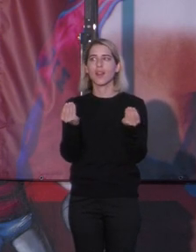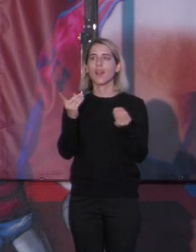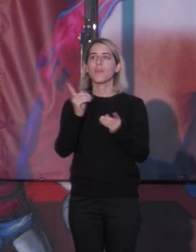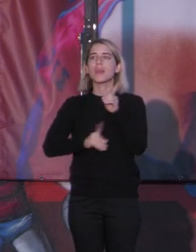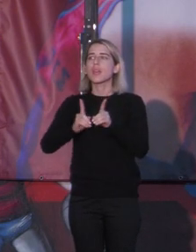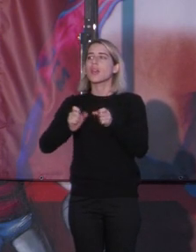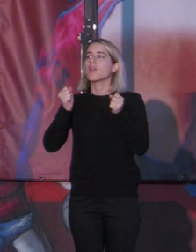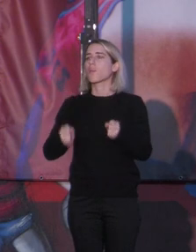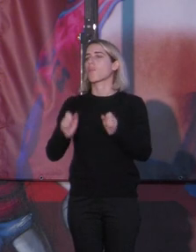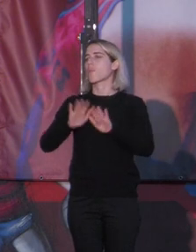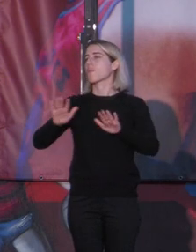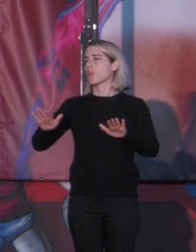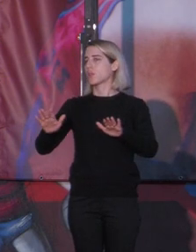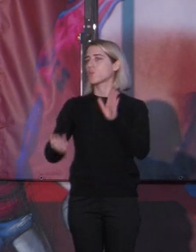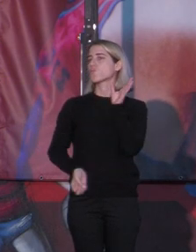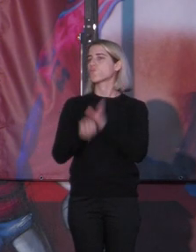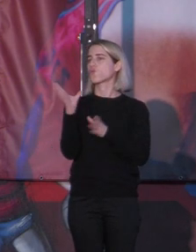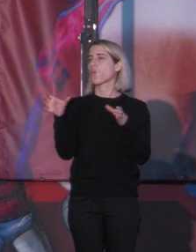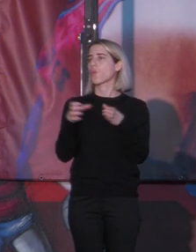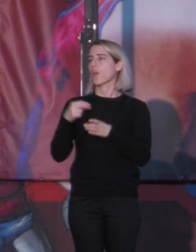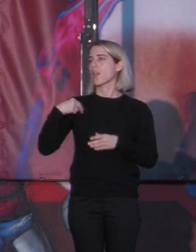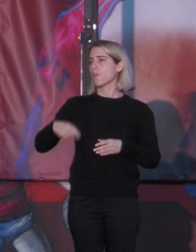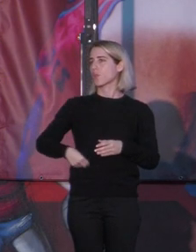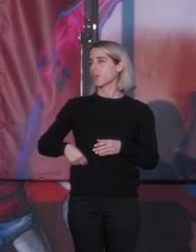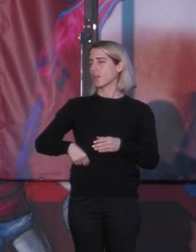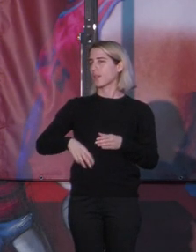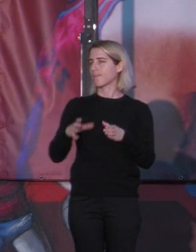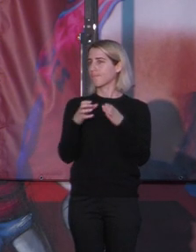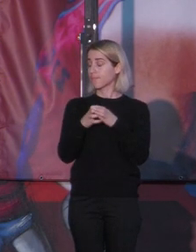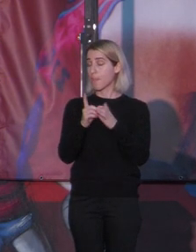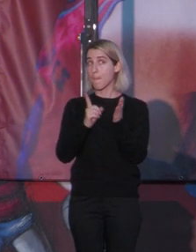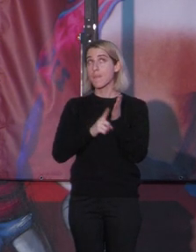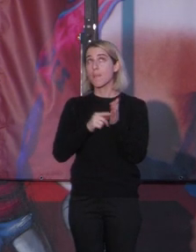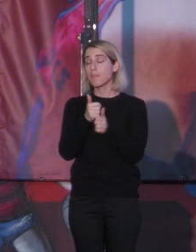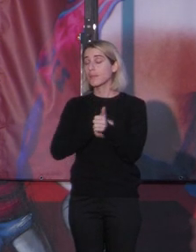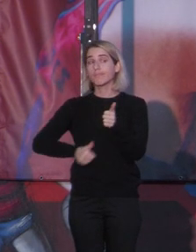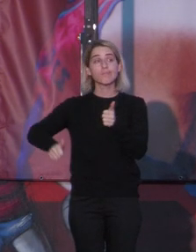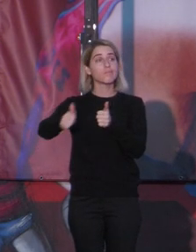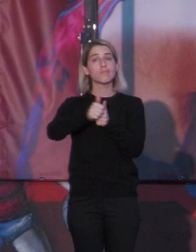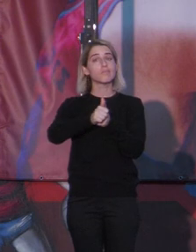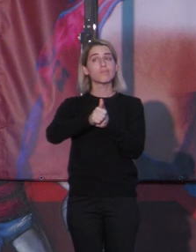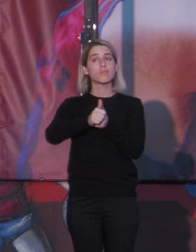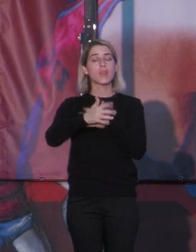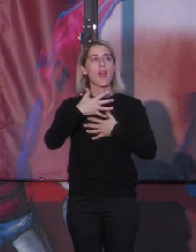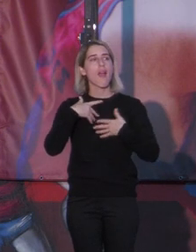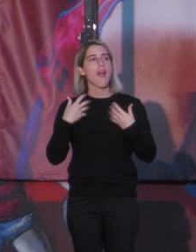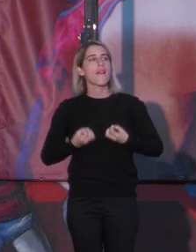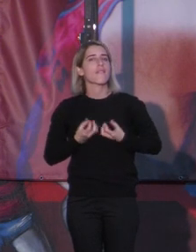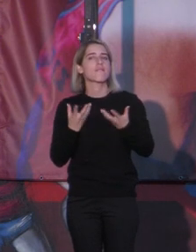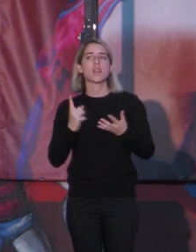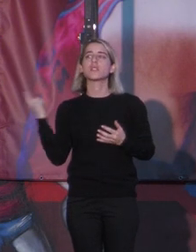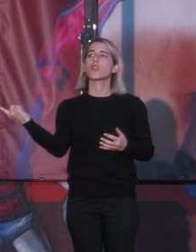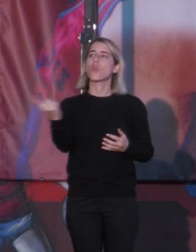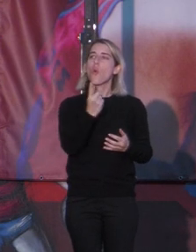αυτήν. Μια νέα δημοτική παράταξη οφείλει πρώτα και πάρα απ' όλα να επιθύνεται και να εκφράζει